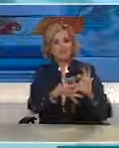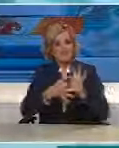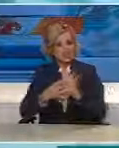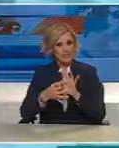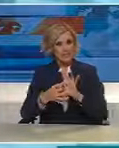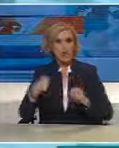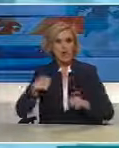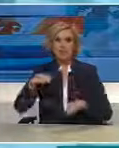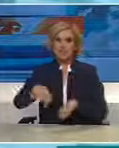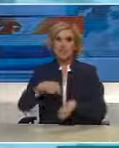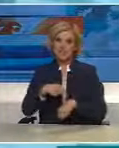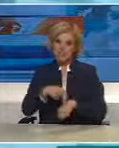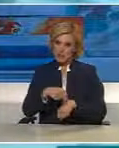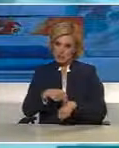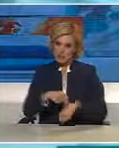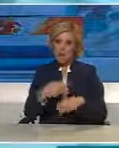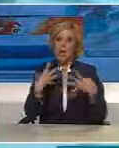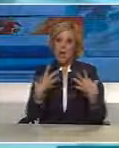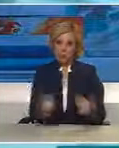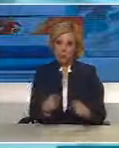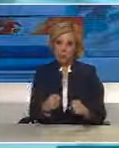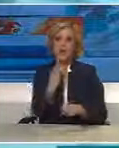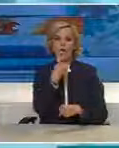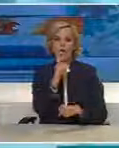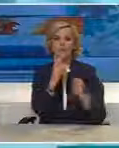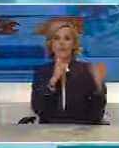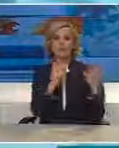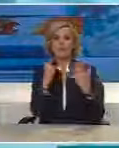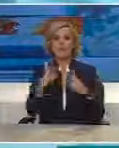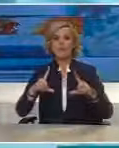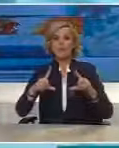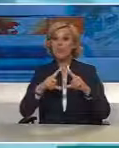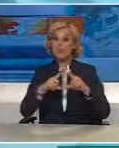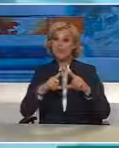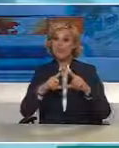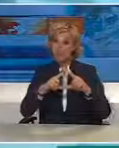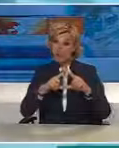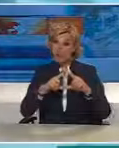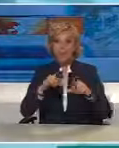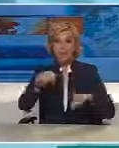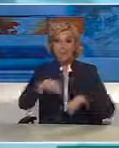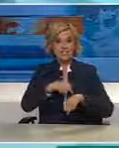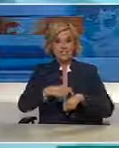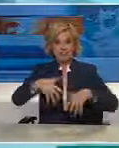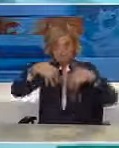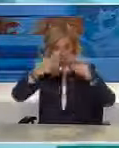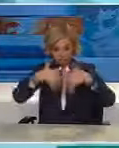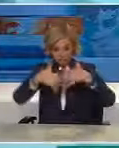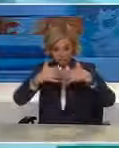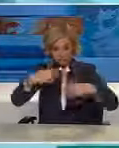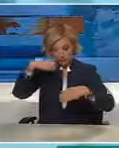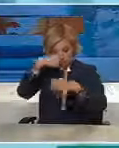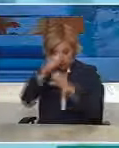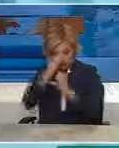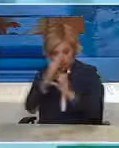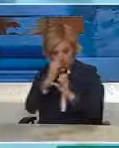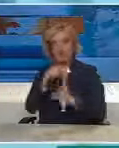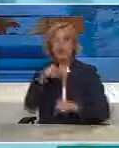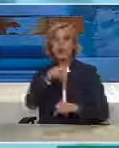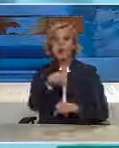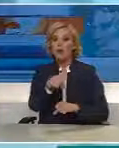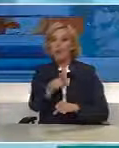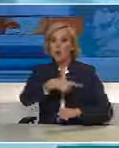επιστρέψαμε με 177 δείγματα, τα οποία είναι σε φάση επεξεργασίας αυτή τη στιγμή στα εργαστήρια. Αφορούν